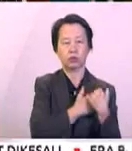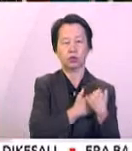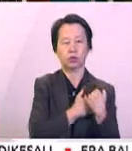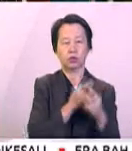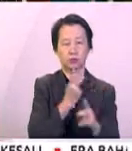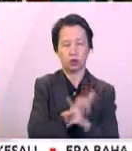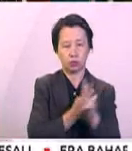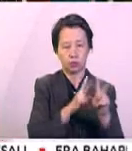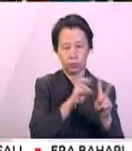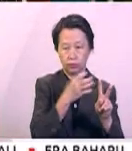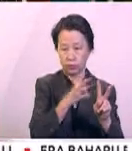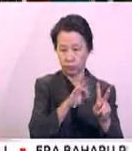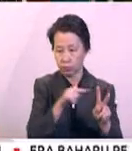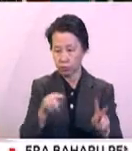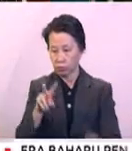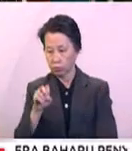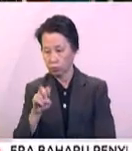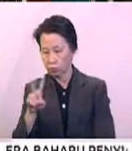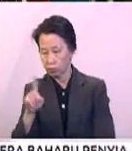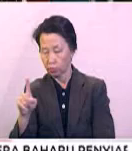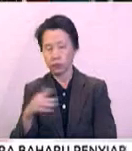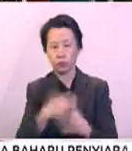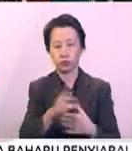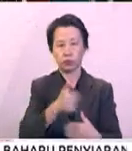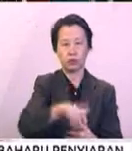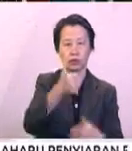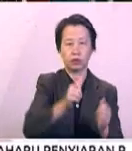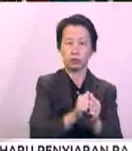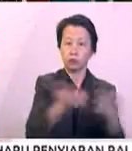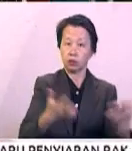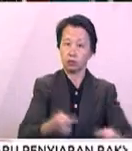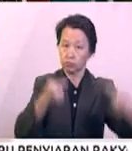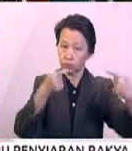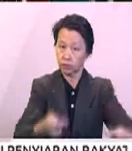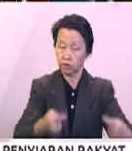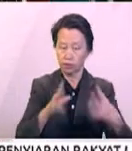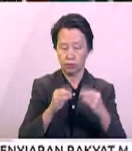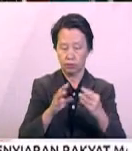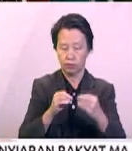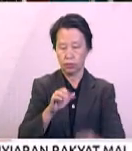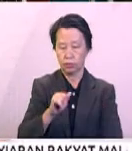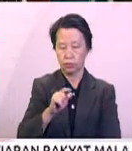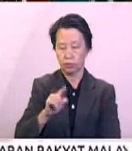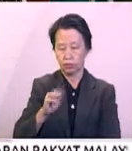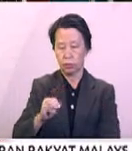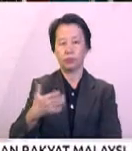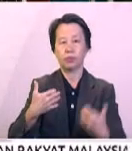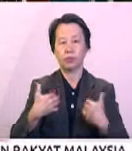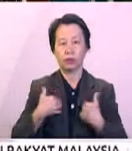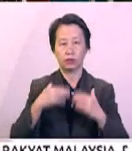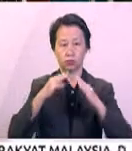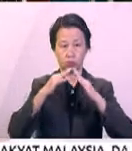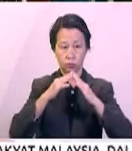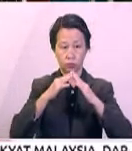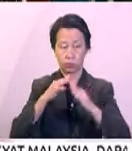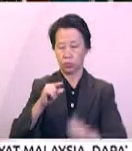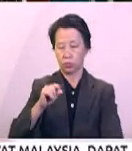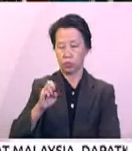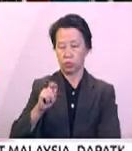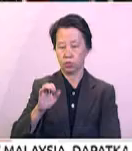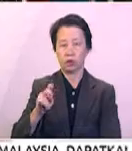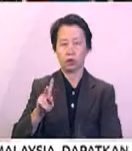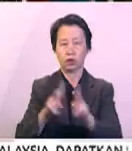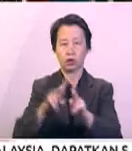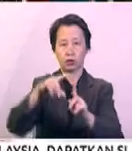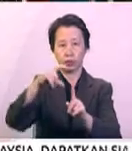penggal 2019-2021 selepas menang tanpa bertanding pada mesyuarat agong tahunan yang diadakan di rumah Gayong Kampung